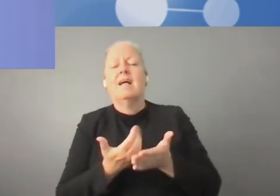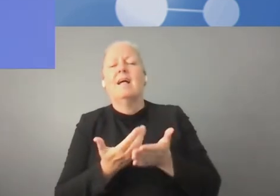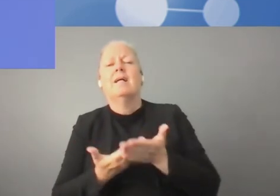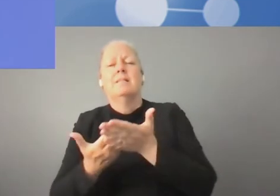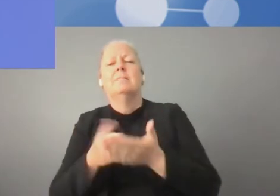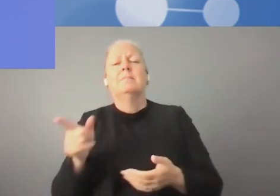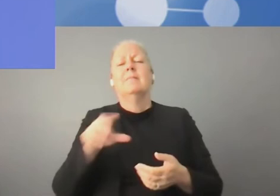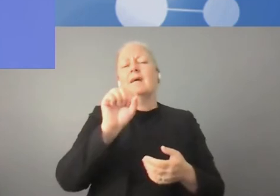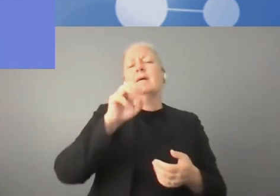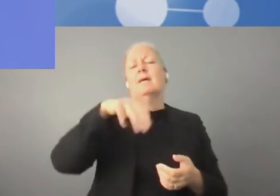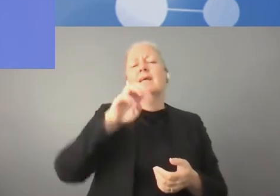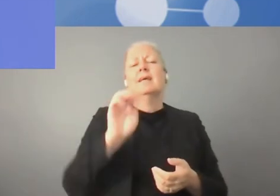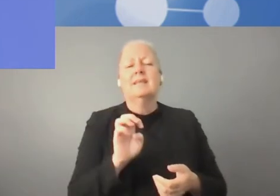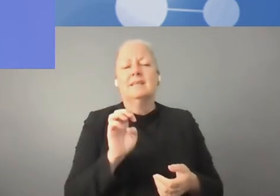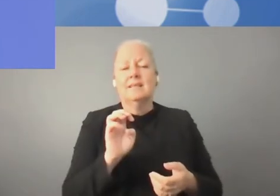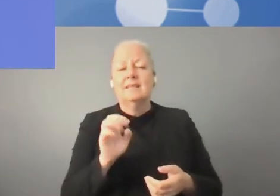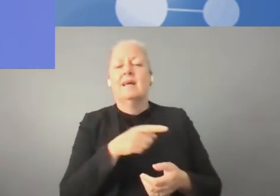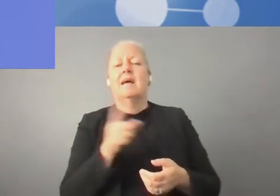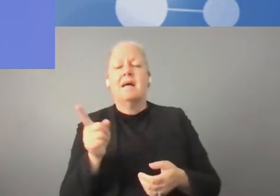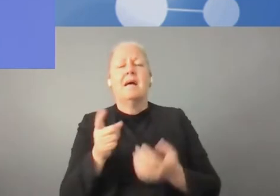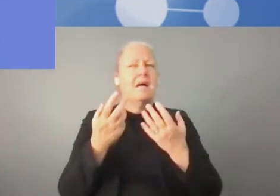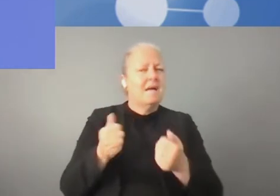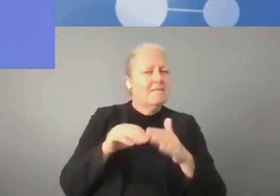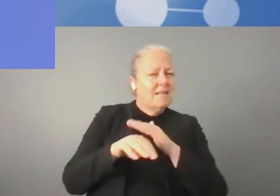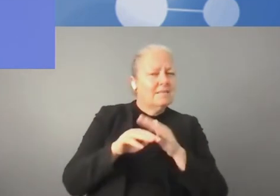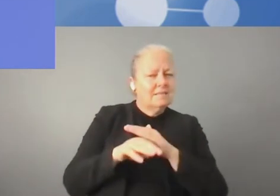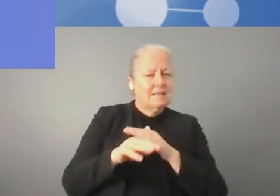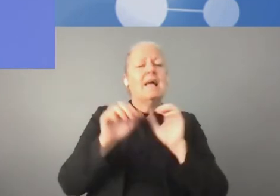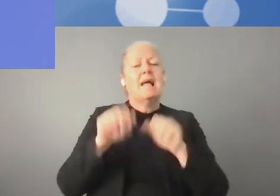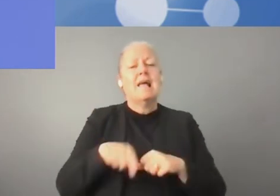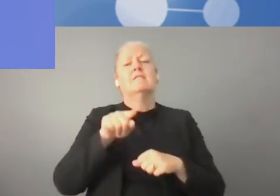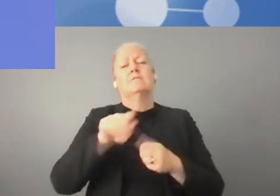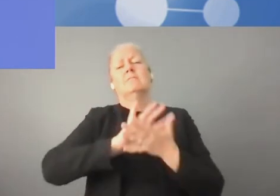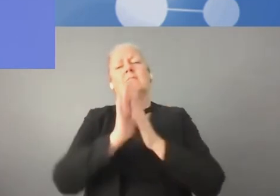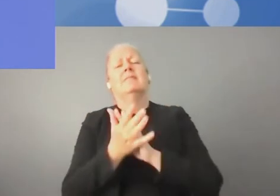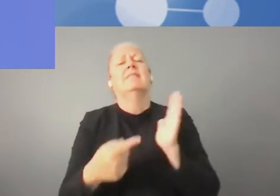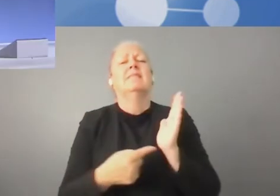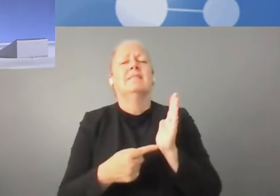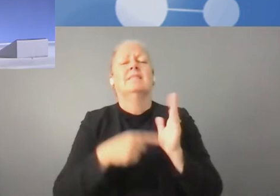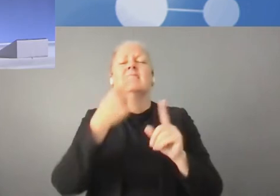是支持向他们提供这样的融资。